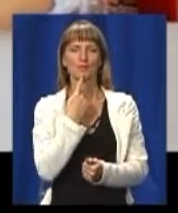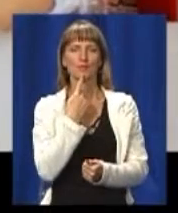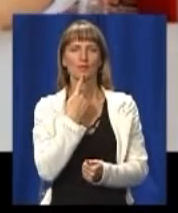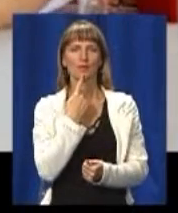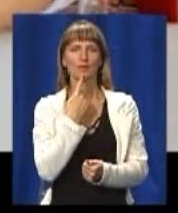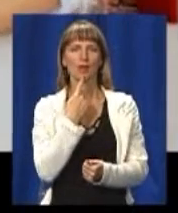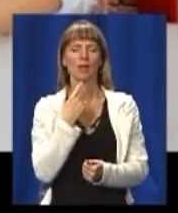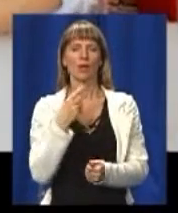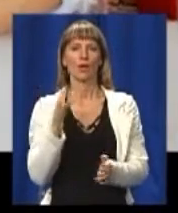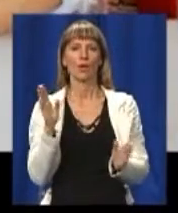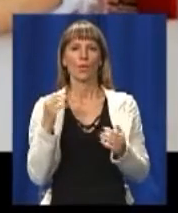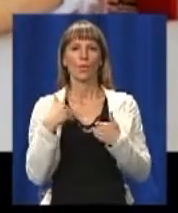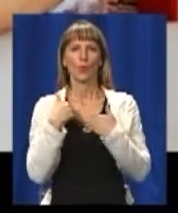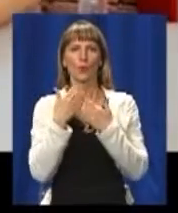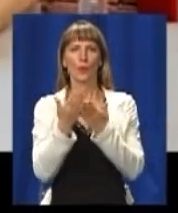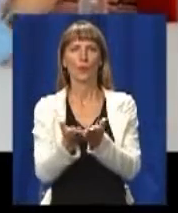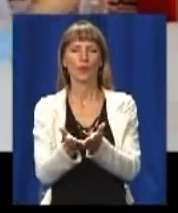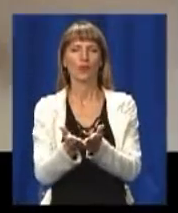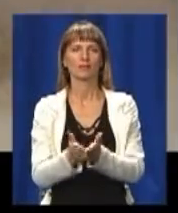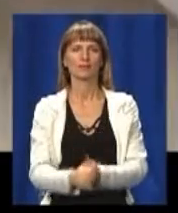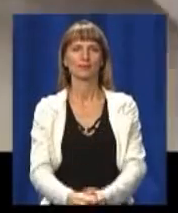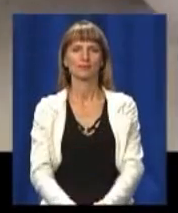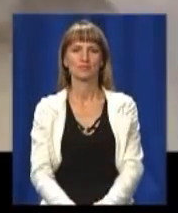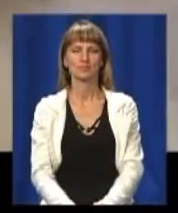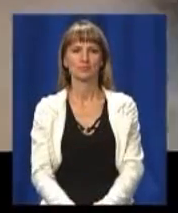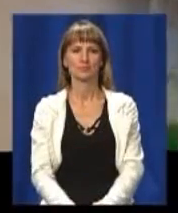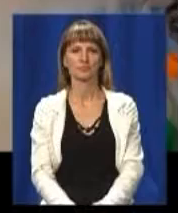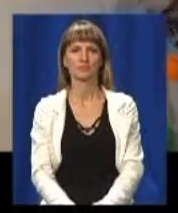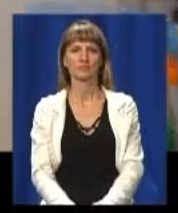подмухати. На 1, 2, 3, поїхали. 1, 2, 3.